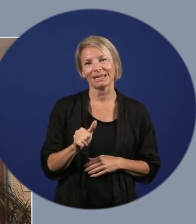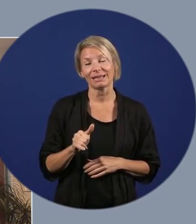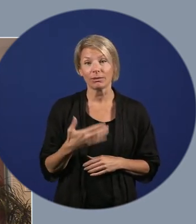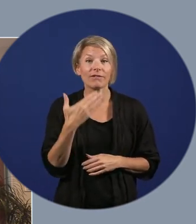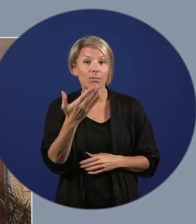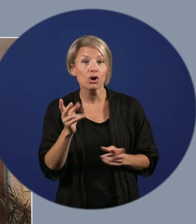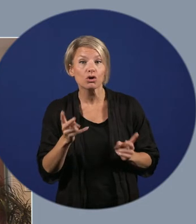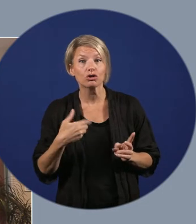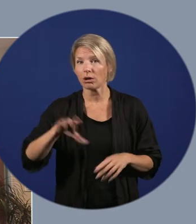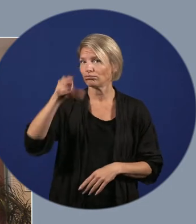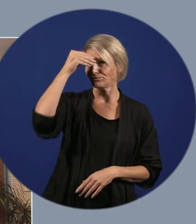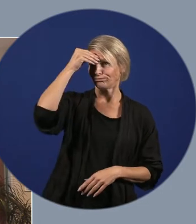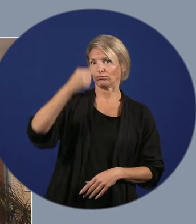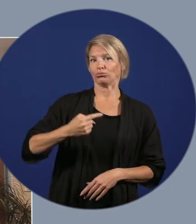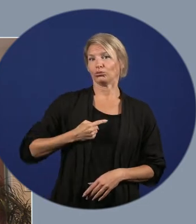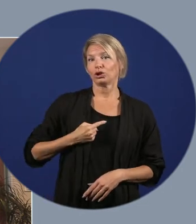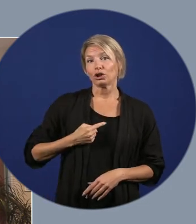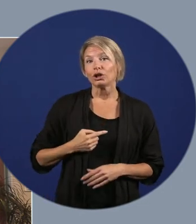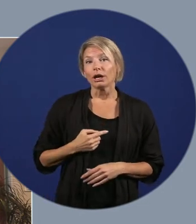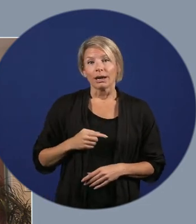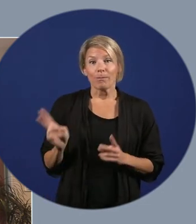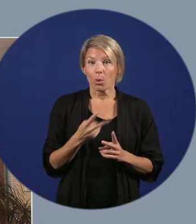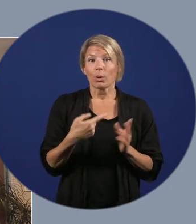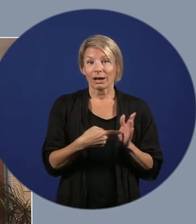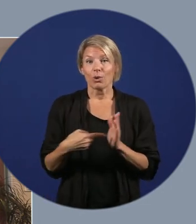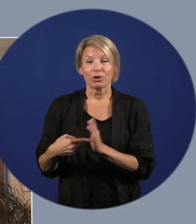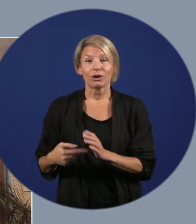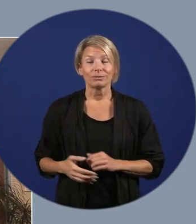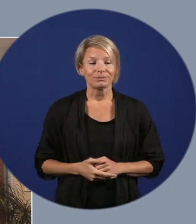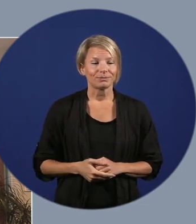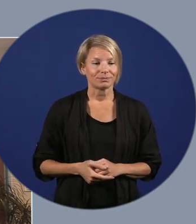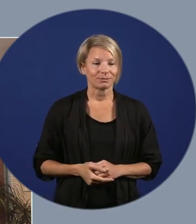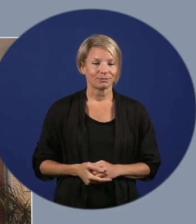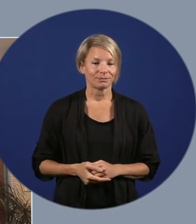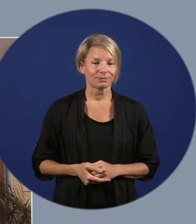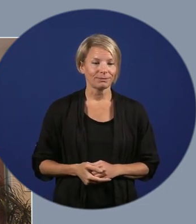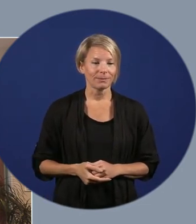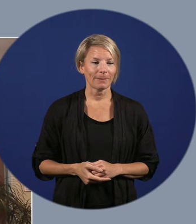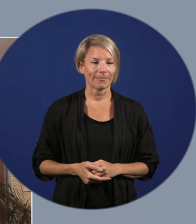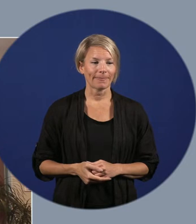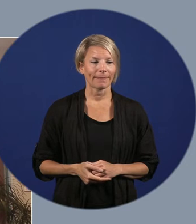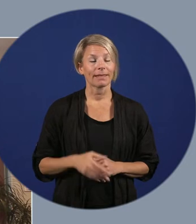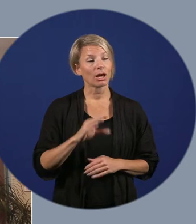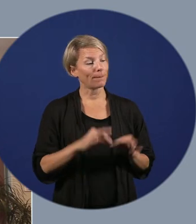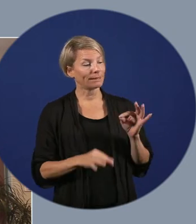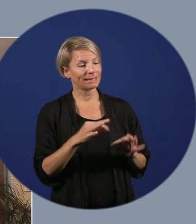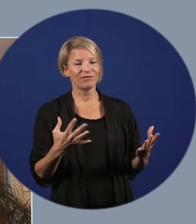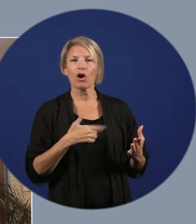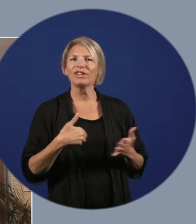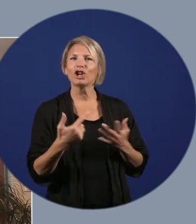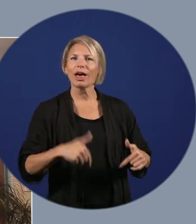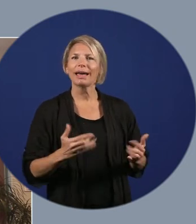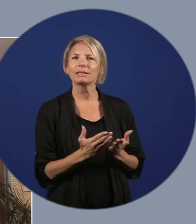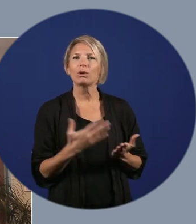såklart. Mm. Jag lärde mig otroligt mycket av det, båda gångerna. Ja, men precis. Så att det här, det vi gör i skolan, det är ju faktiskt på